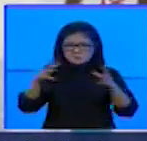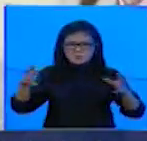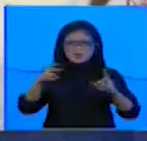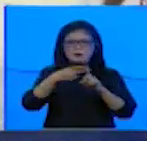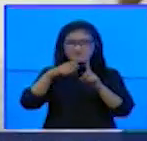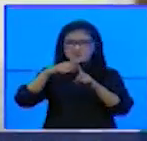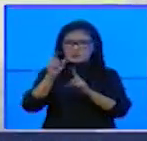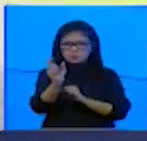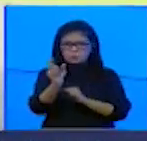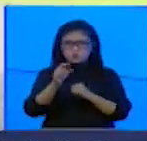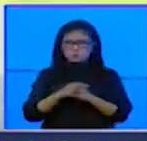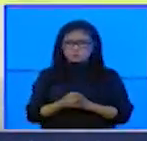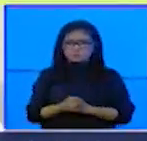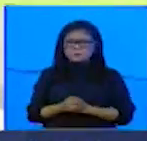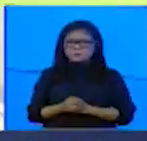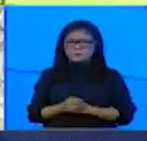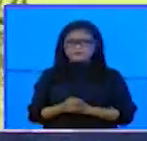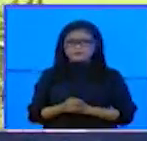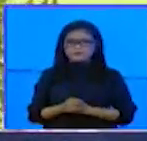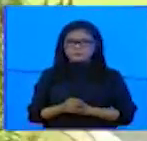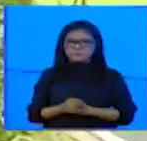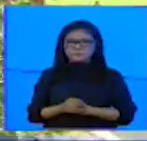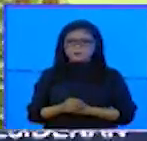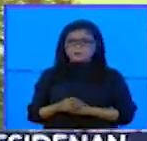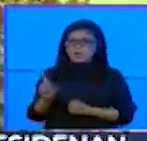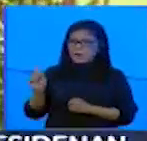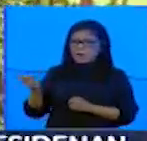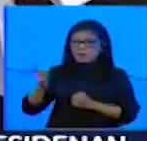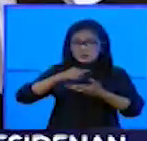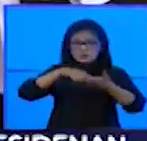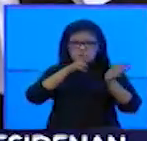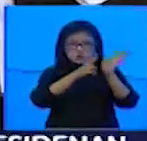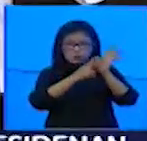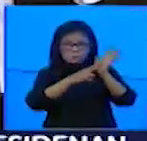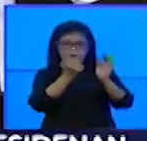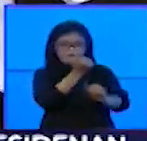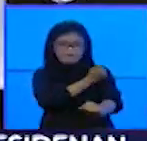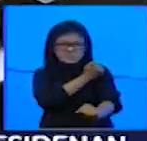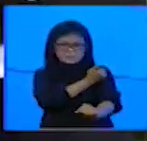Menyerahkan kartu di mana di situ tertulis nomor batch vaksin